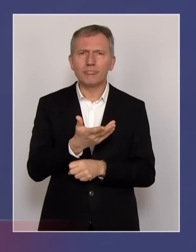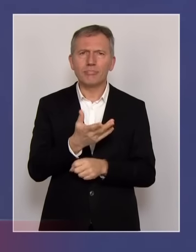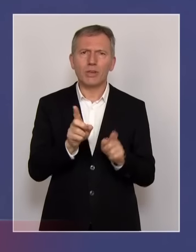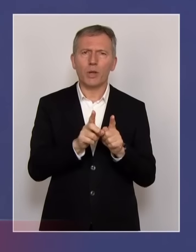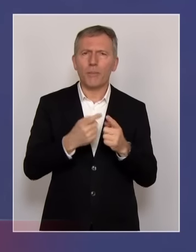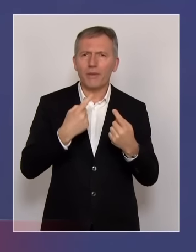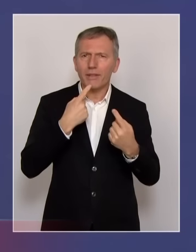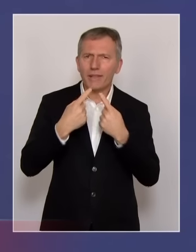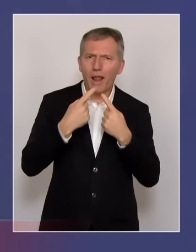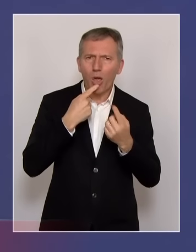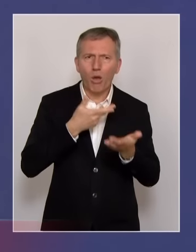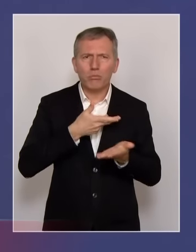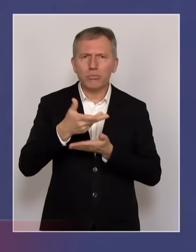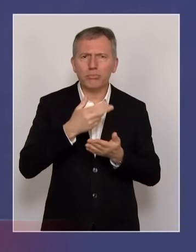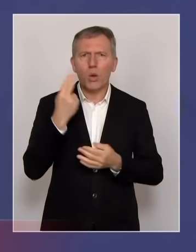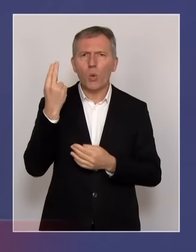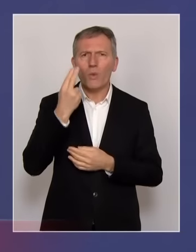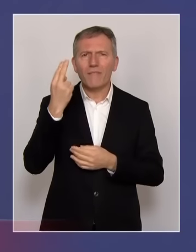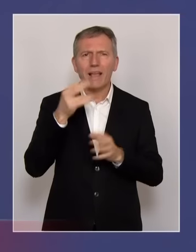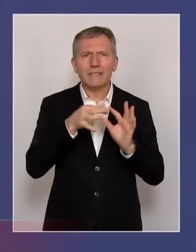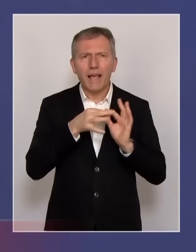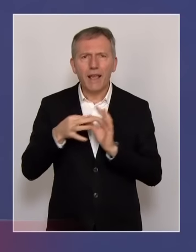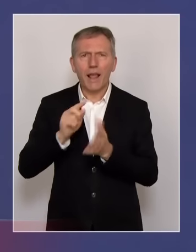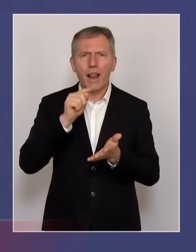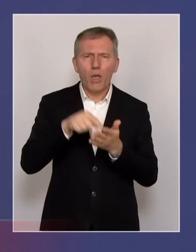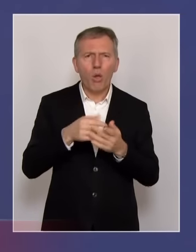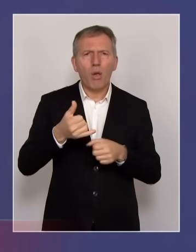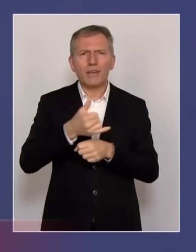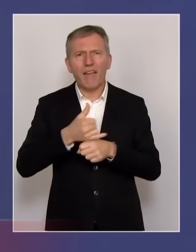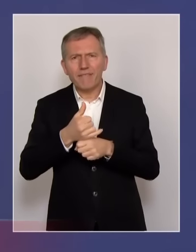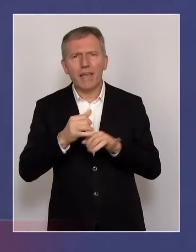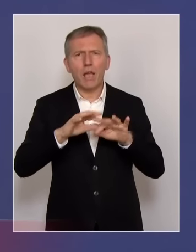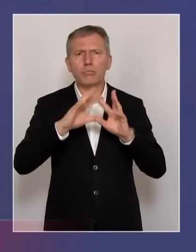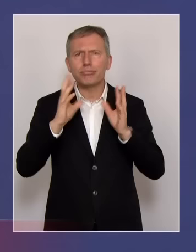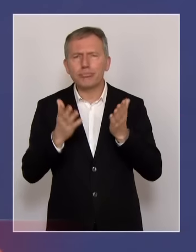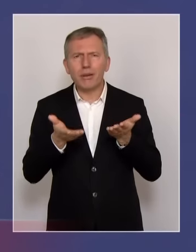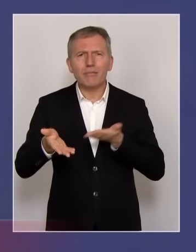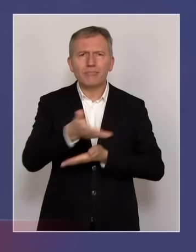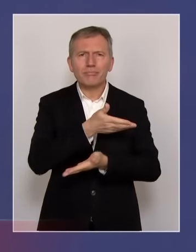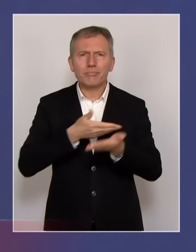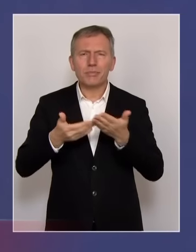du dialogue entre ces universités ces lieux de convivialité ces cafés mais en étant aussi